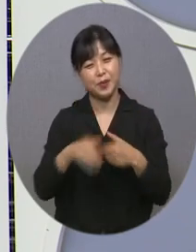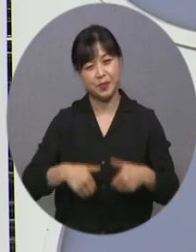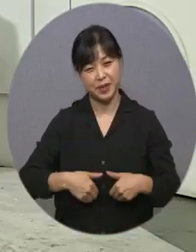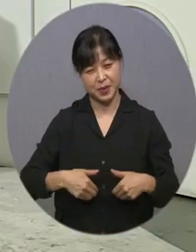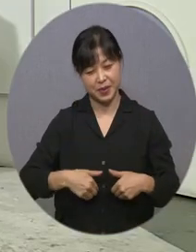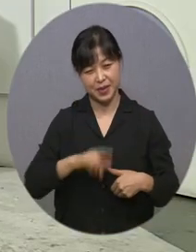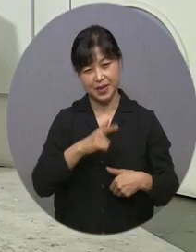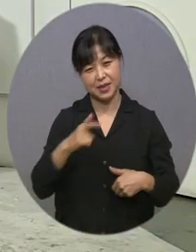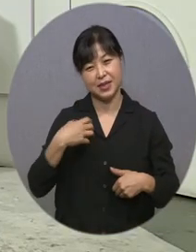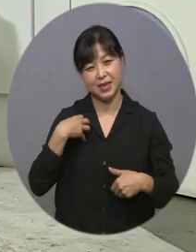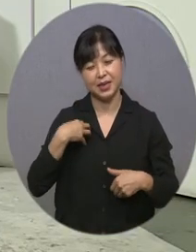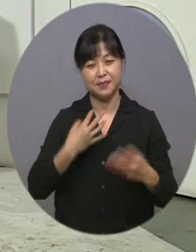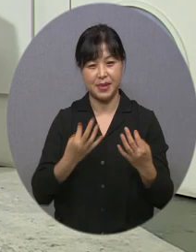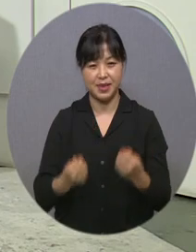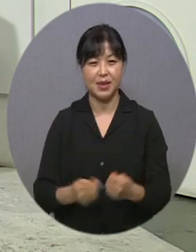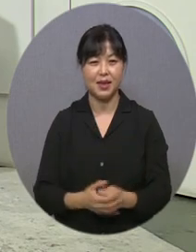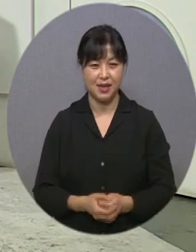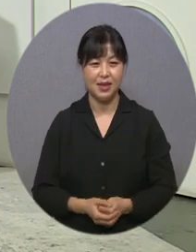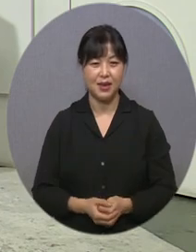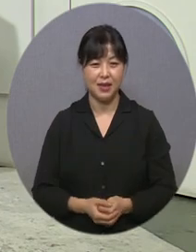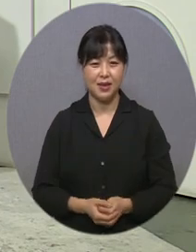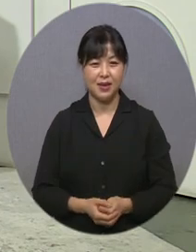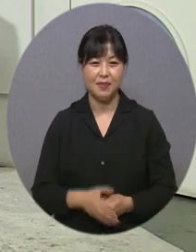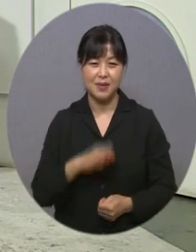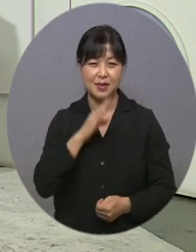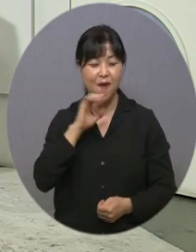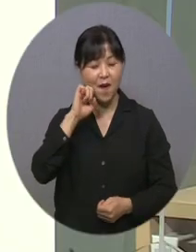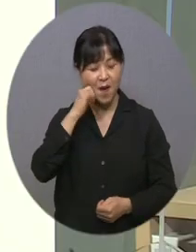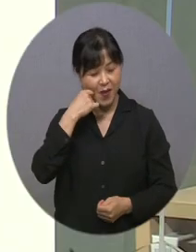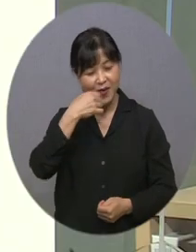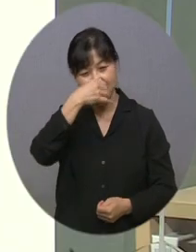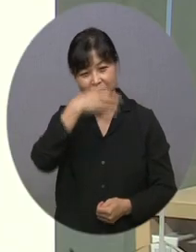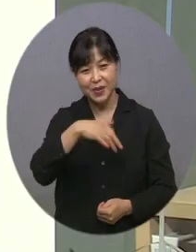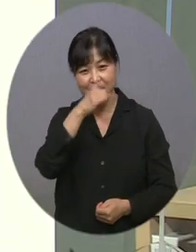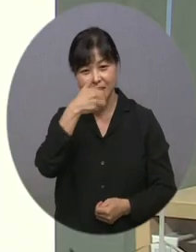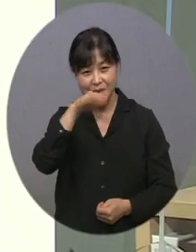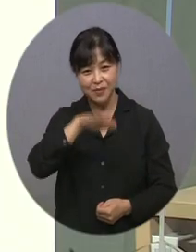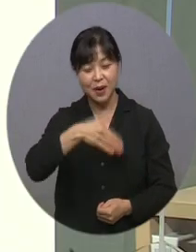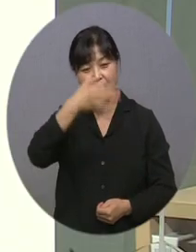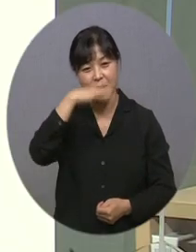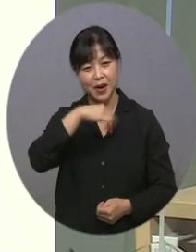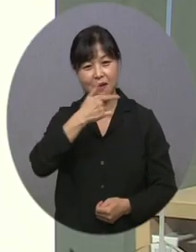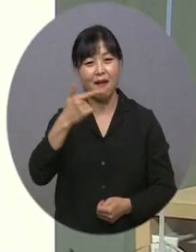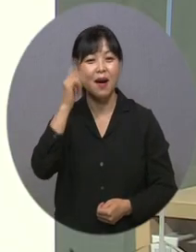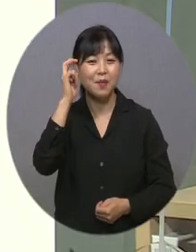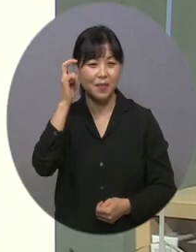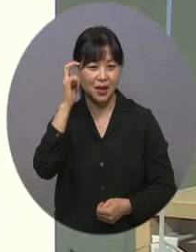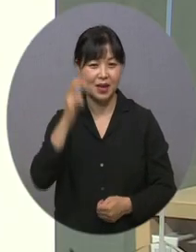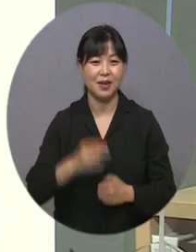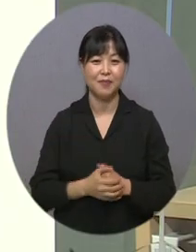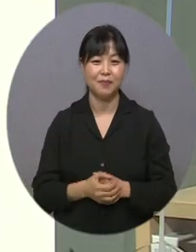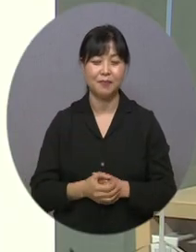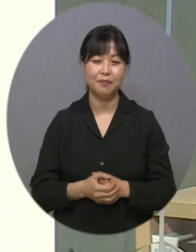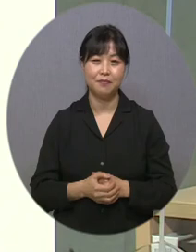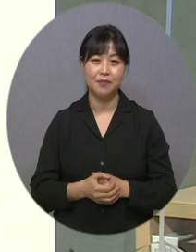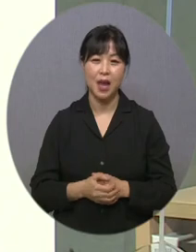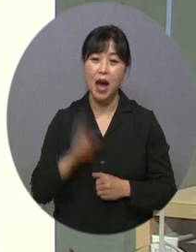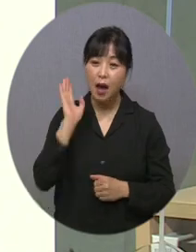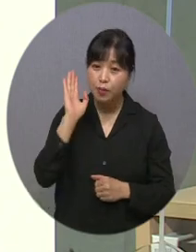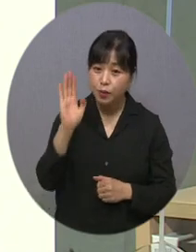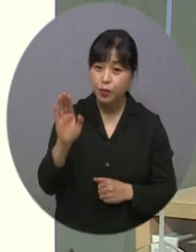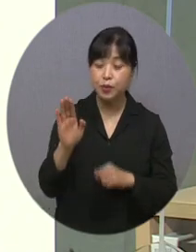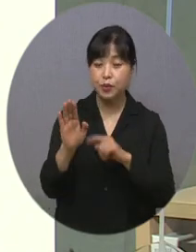같습니다. 별 말씀을. 예. 갈 길이 예. 험난한 것 같아도 예. 큰 보람을 갖겠죠. 예, 예. 근데 이제